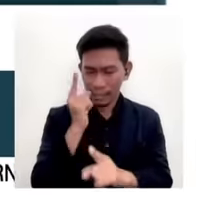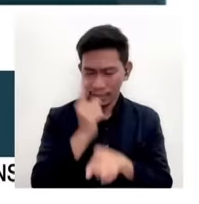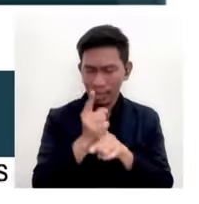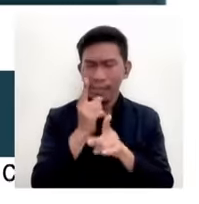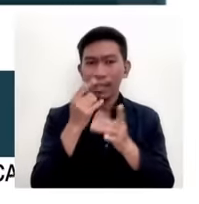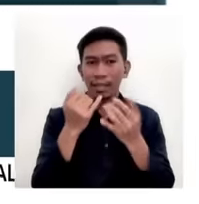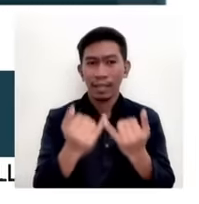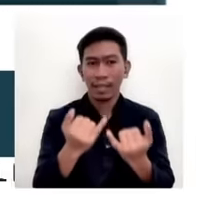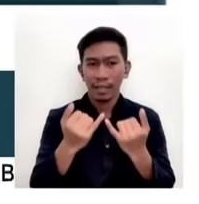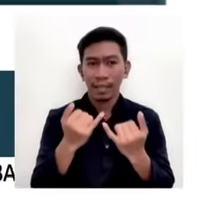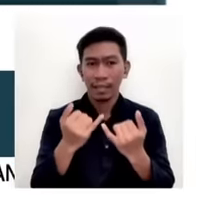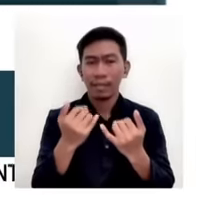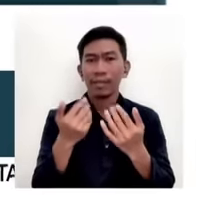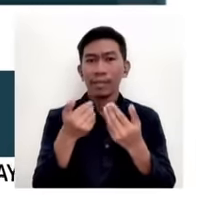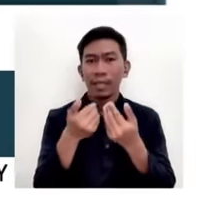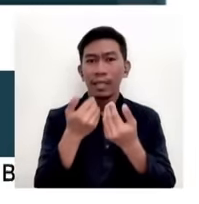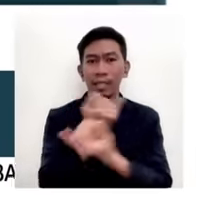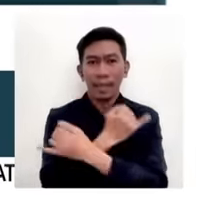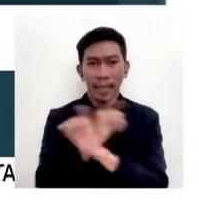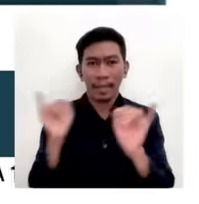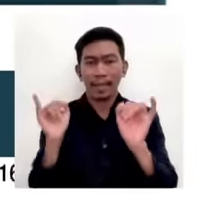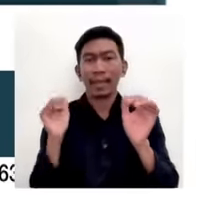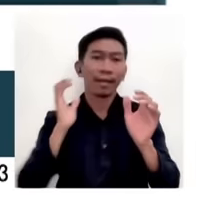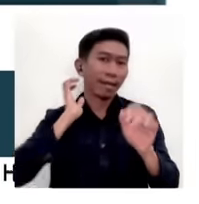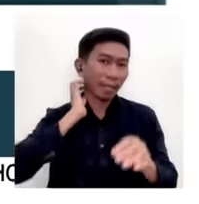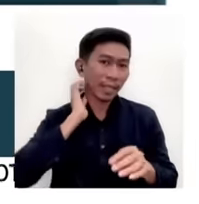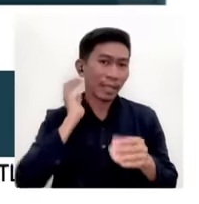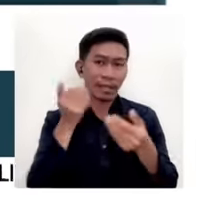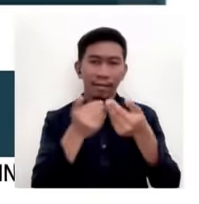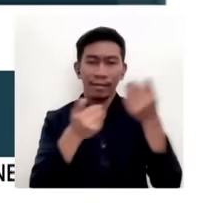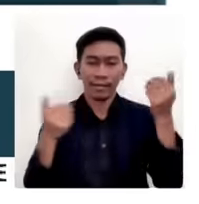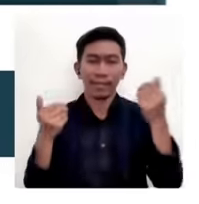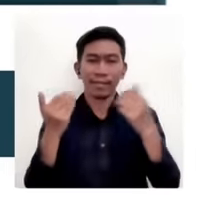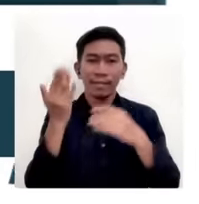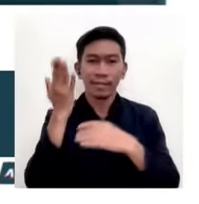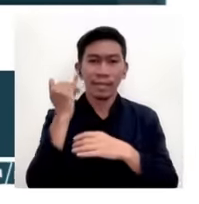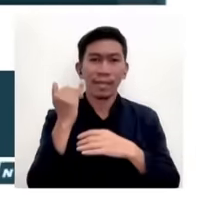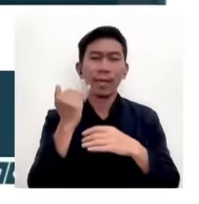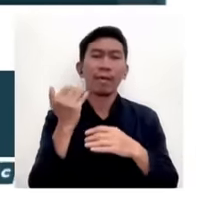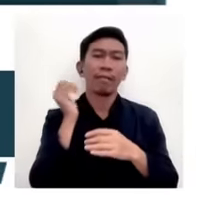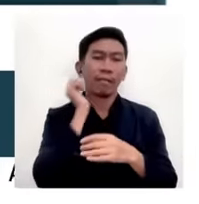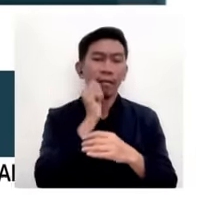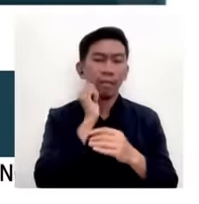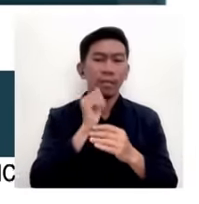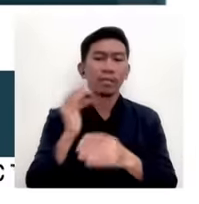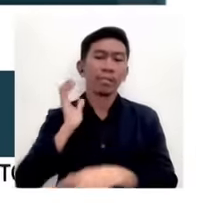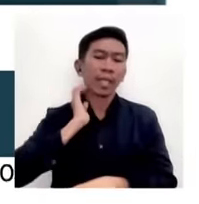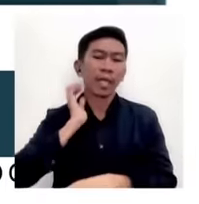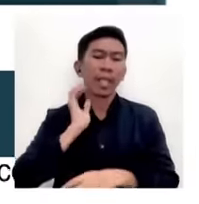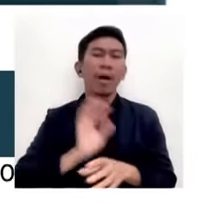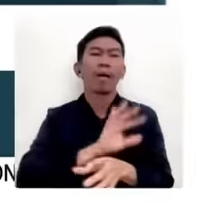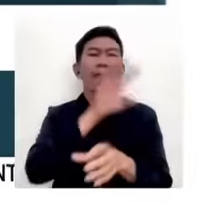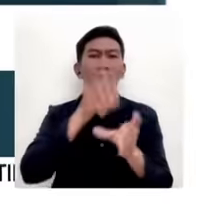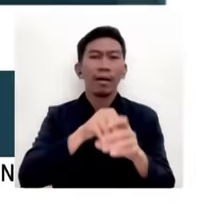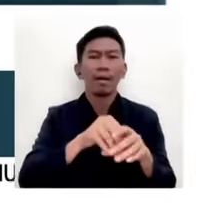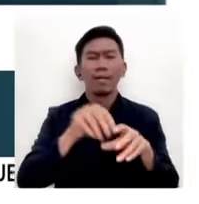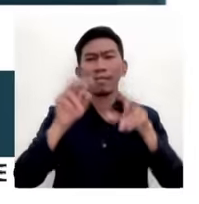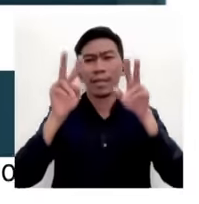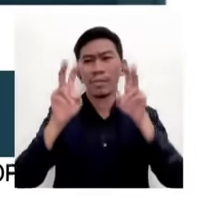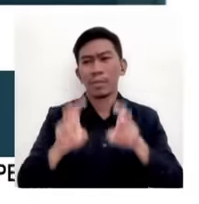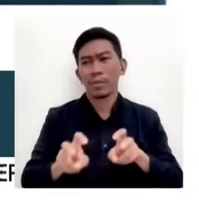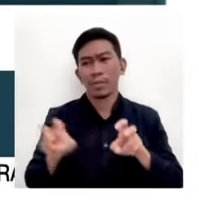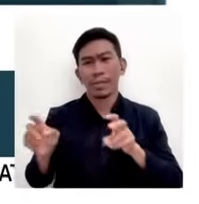independent ang Mindanao. Dahil nasasabit daw ang Mindanao sa mga isyung wala naman daw po